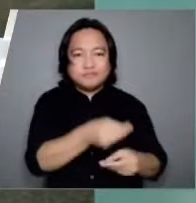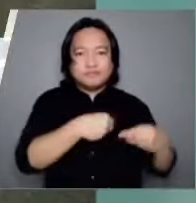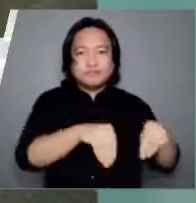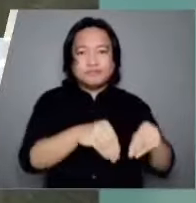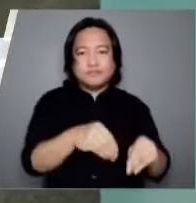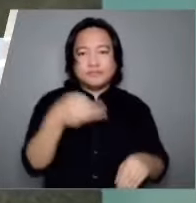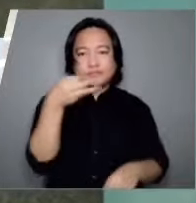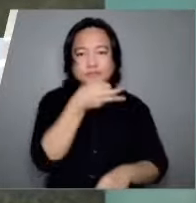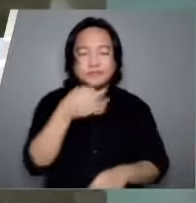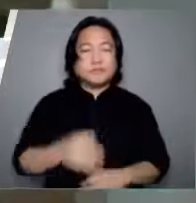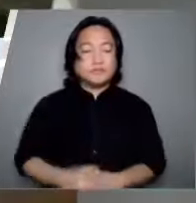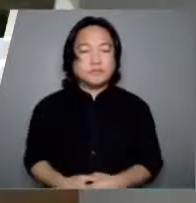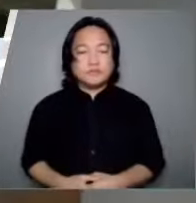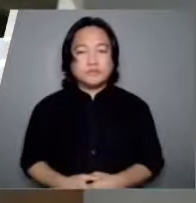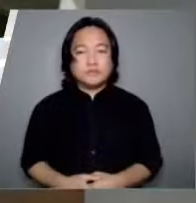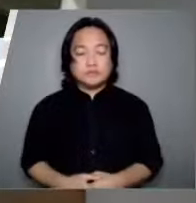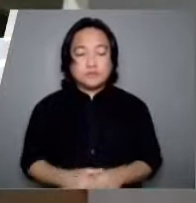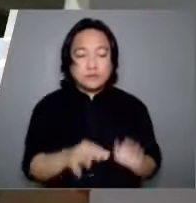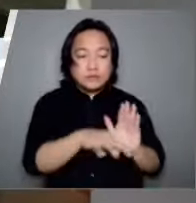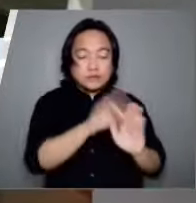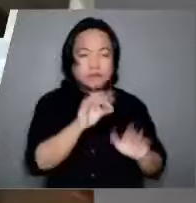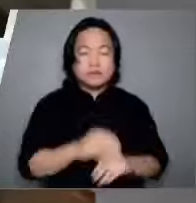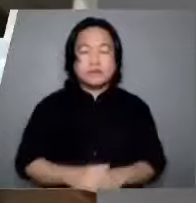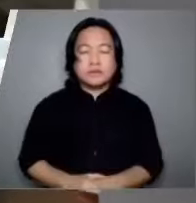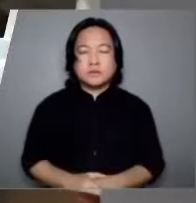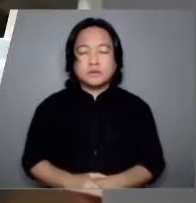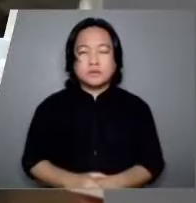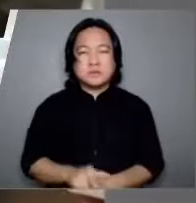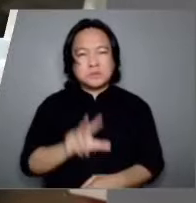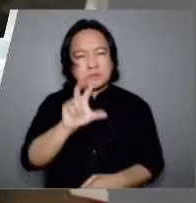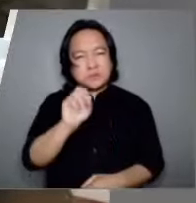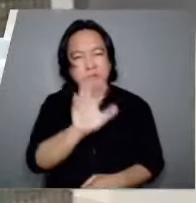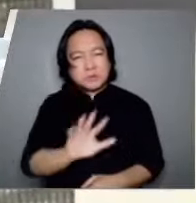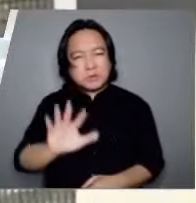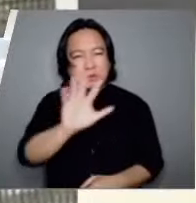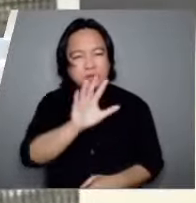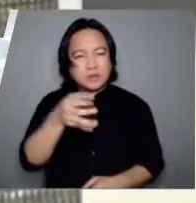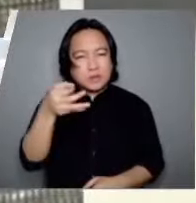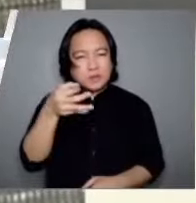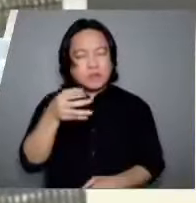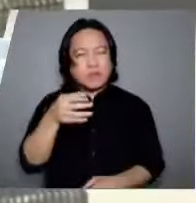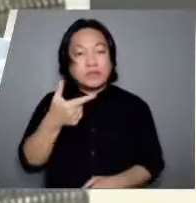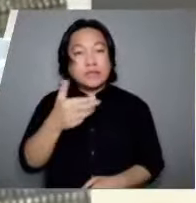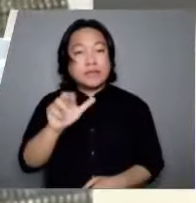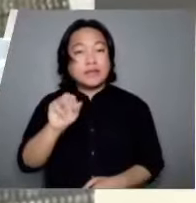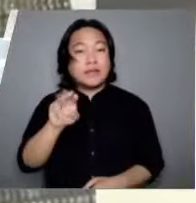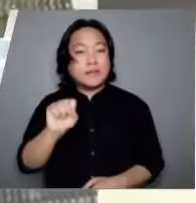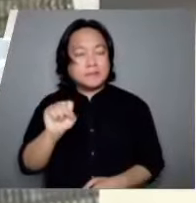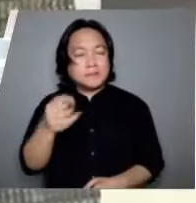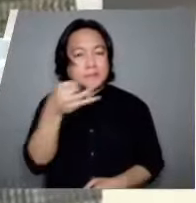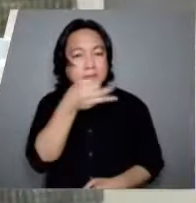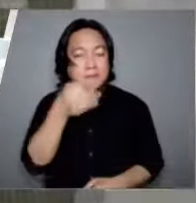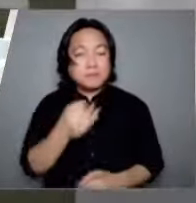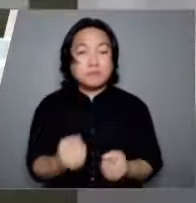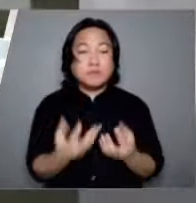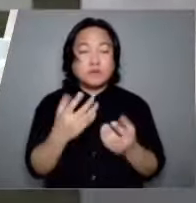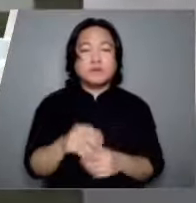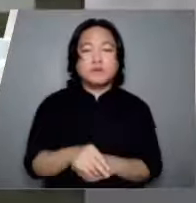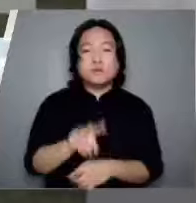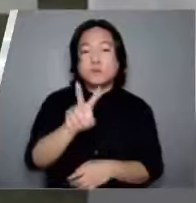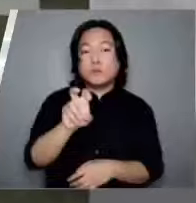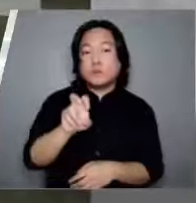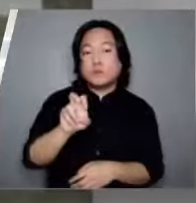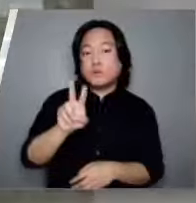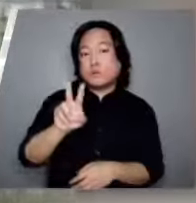Nakuha sa kanya ang mahigit 32 gramo ng shabu na nagkakahalaga ng mahigit 223,000 pesos. Street